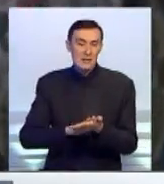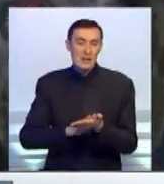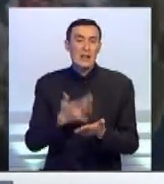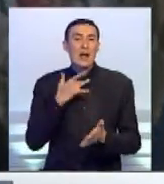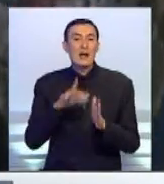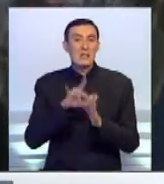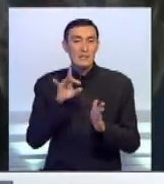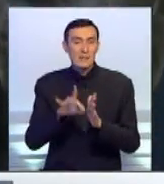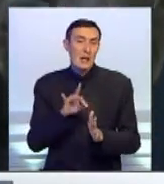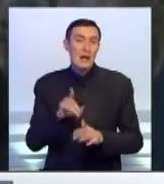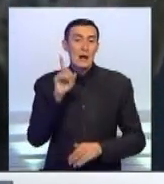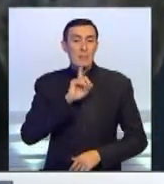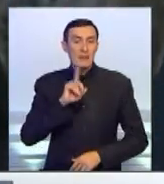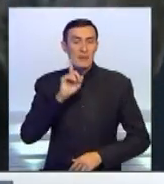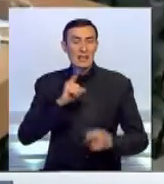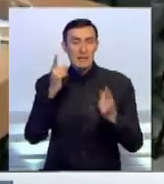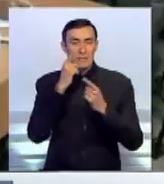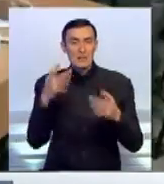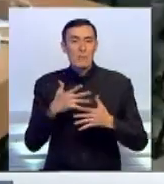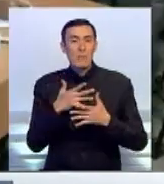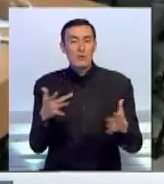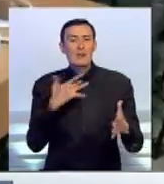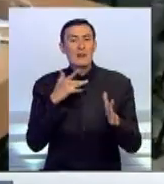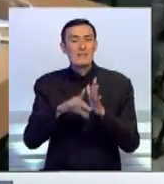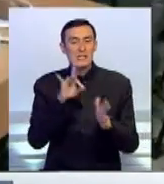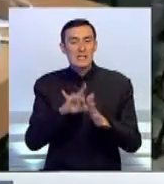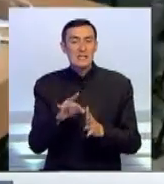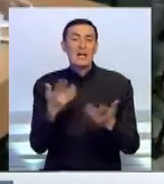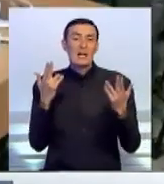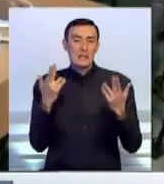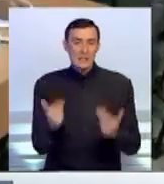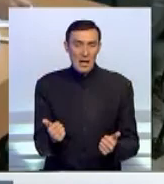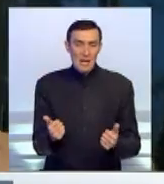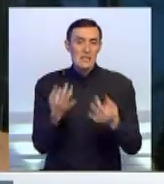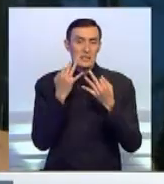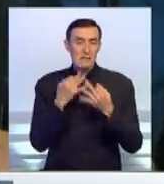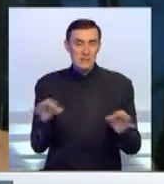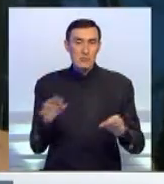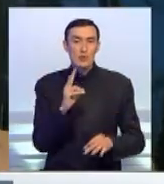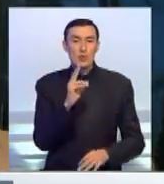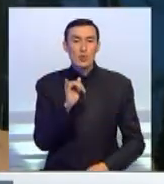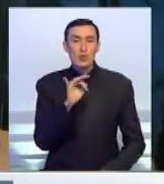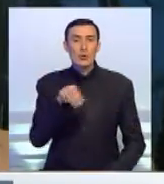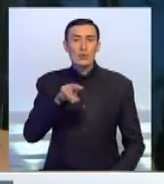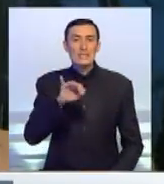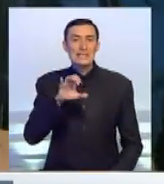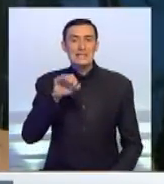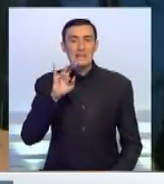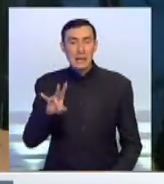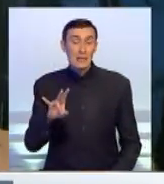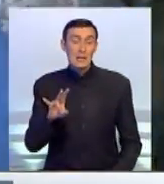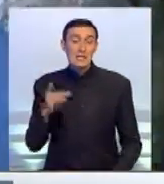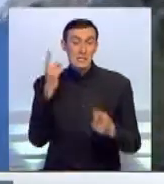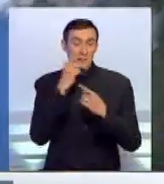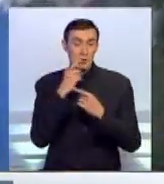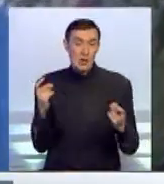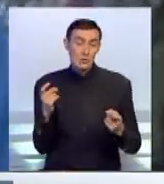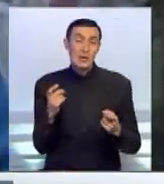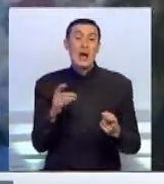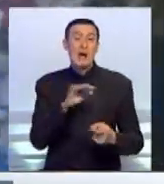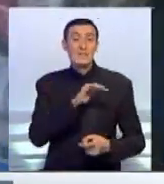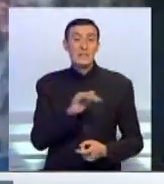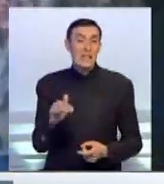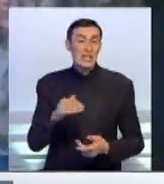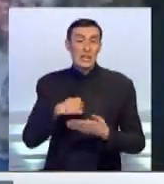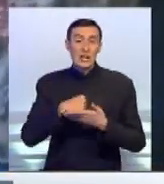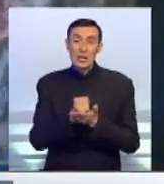для голосования. По предварительным данным, большинство высказались за независимость Курдистана. Так передают местные СМИ.